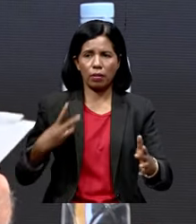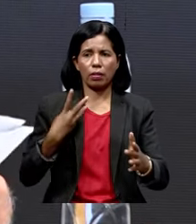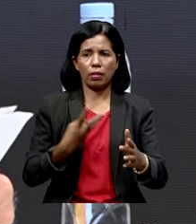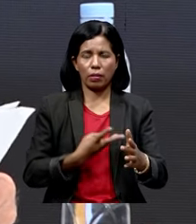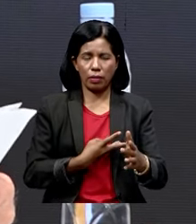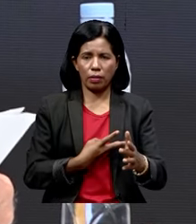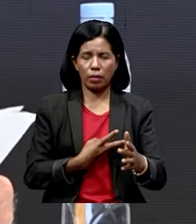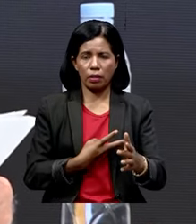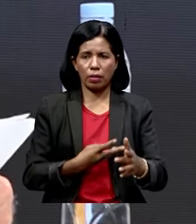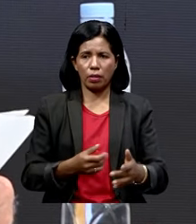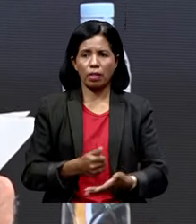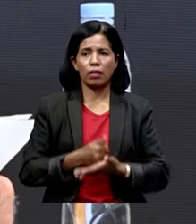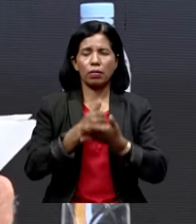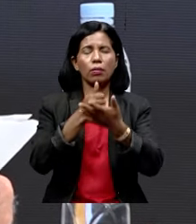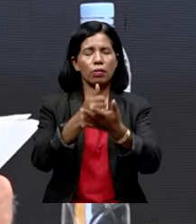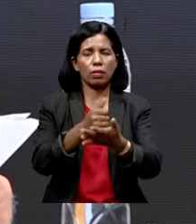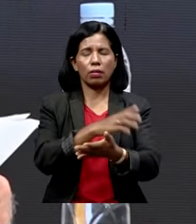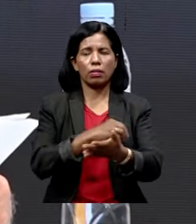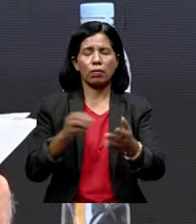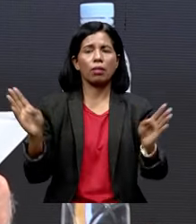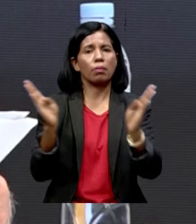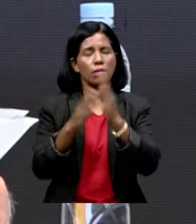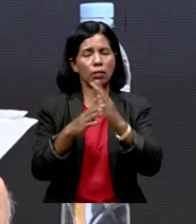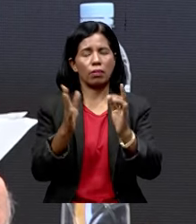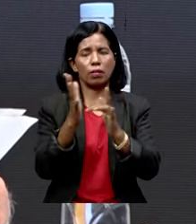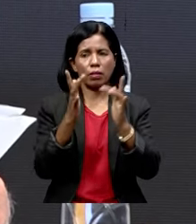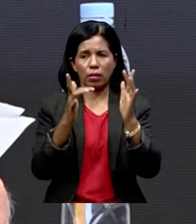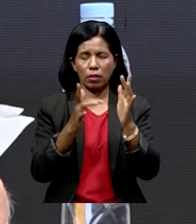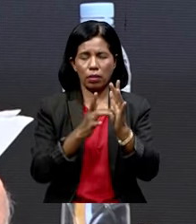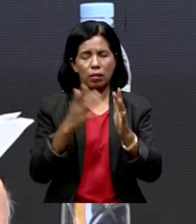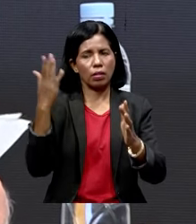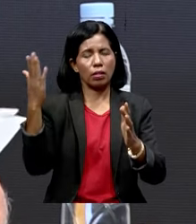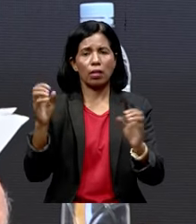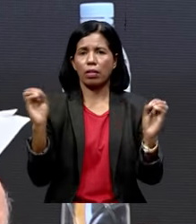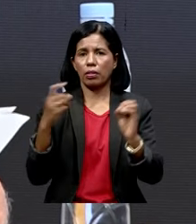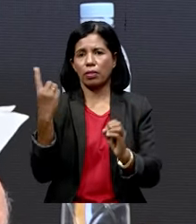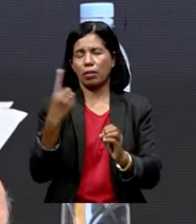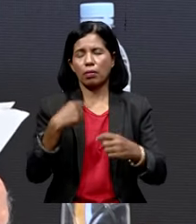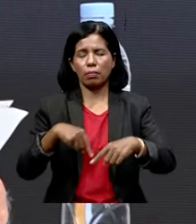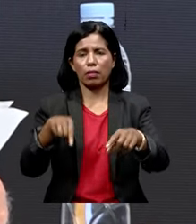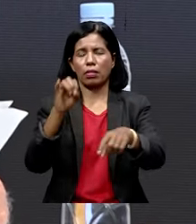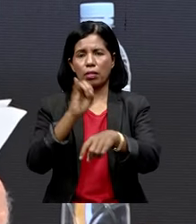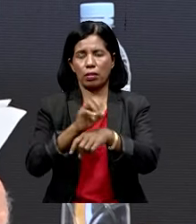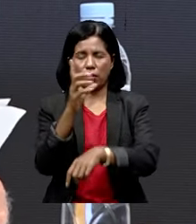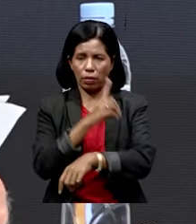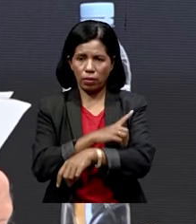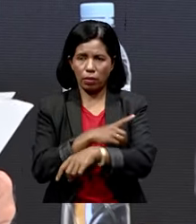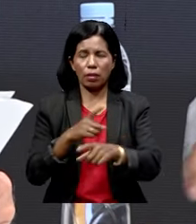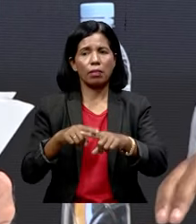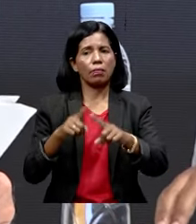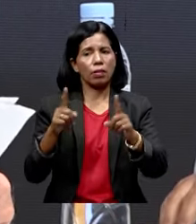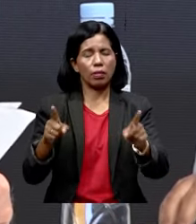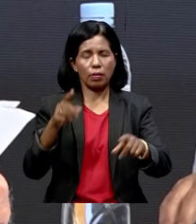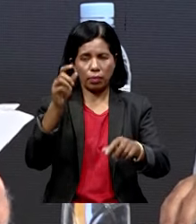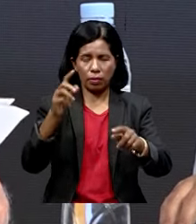menjadi kesadaran dan dorongan ya budaya umat Katolik Timor-Leste